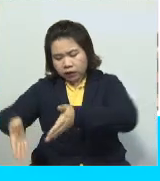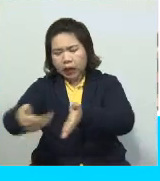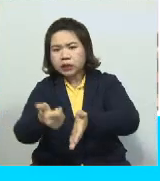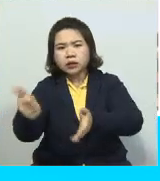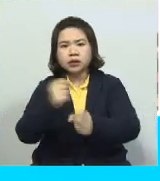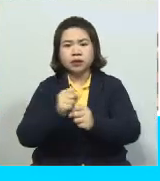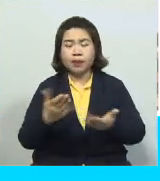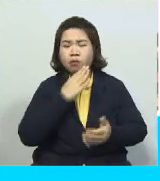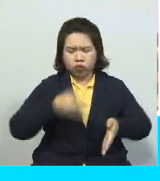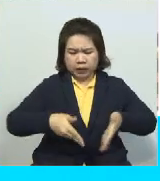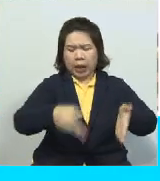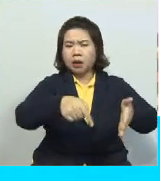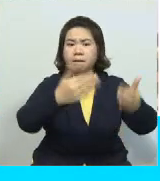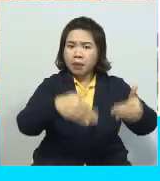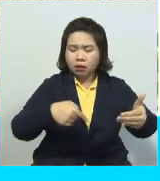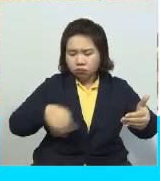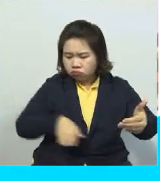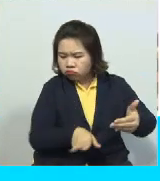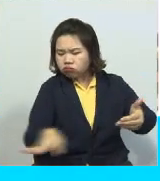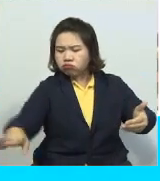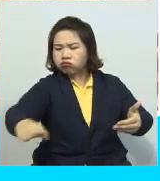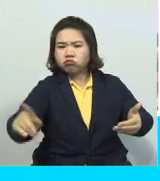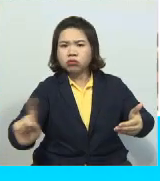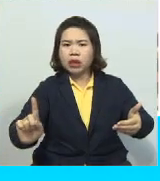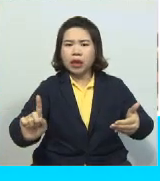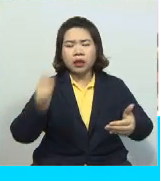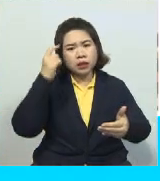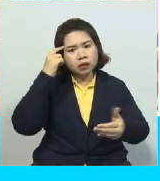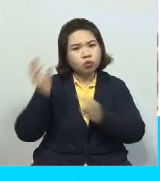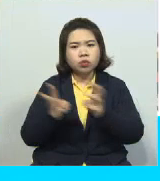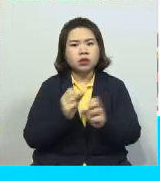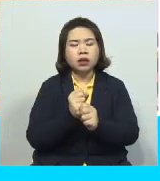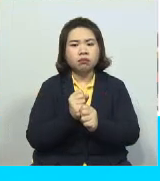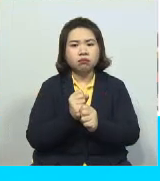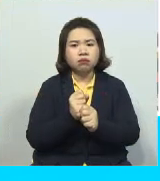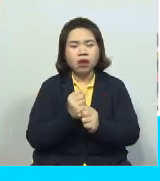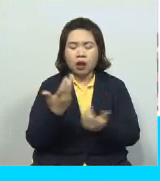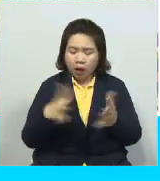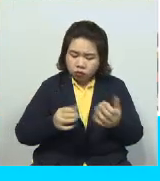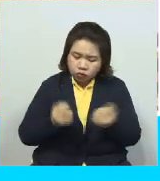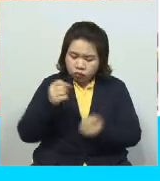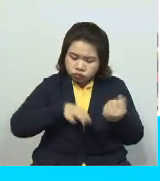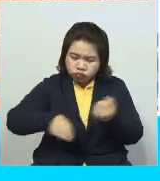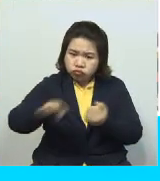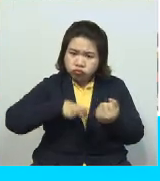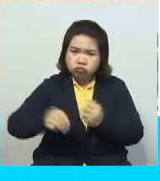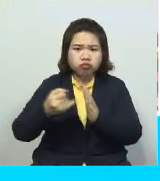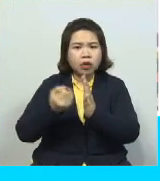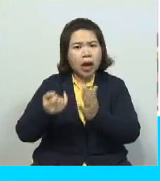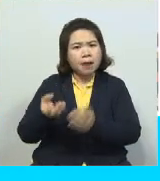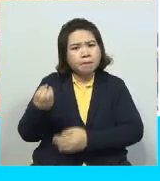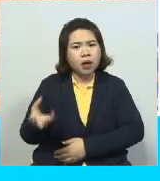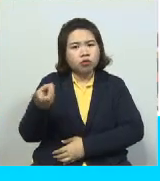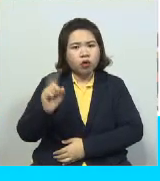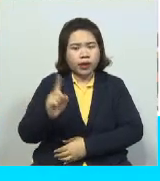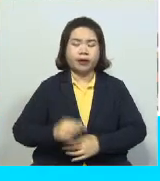เส้นทางเลี่ยงทางเดิมที่เราได้ทำไว้รอบที่แล้วเนี่ยประเมินแล้วสามารถที่จะระบายการจราจรได้มากน้อยขนาดไหนครับ ครับ